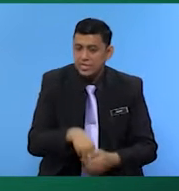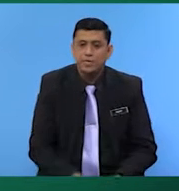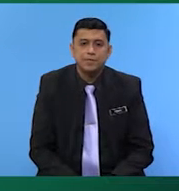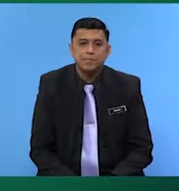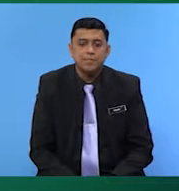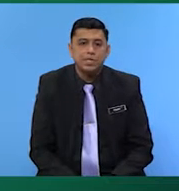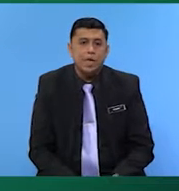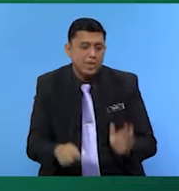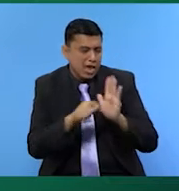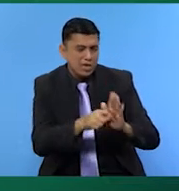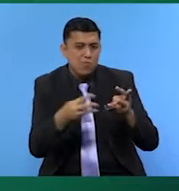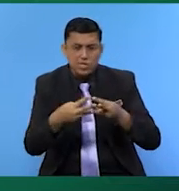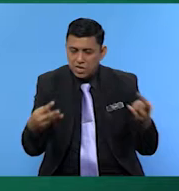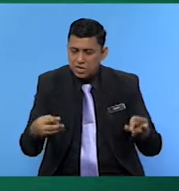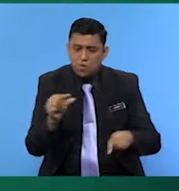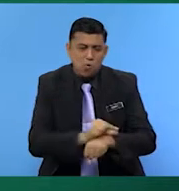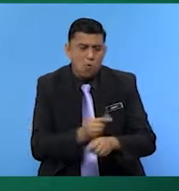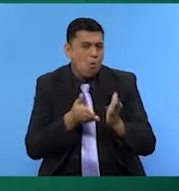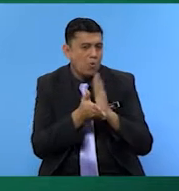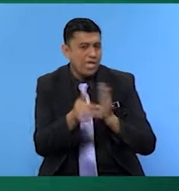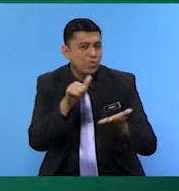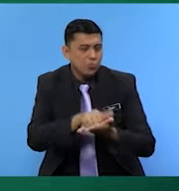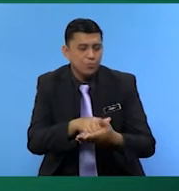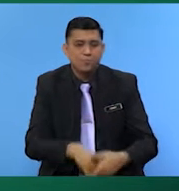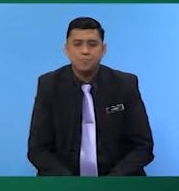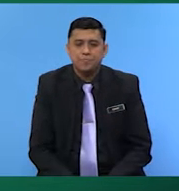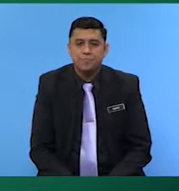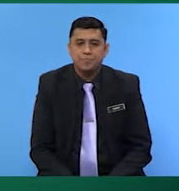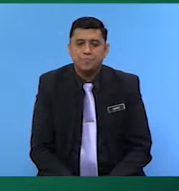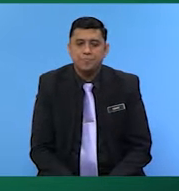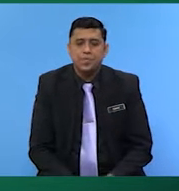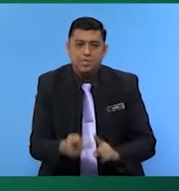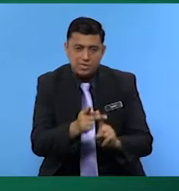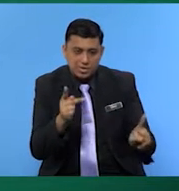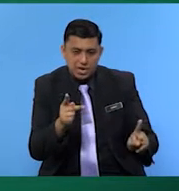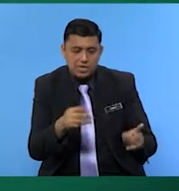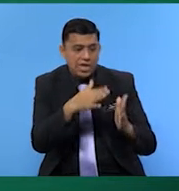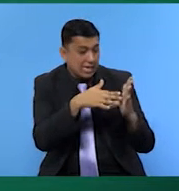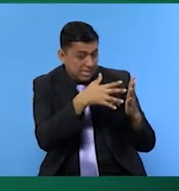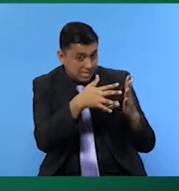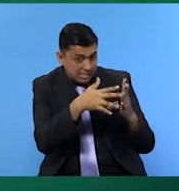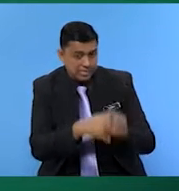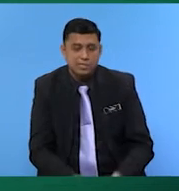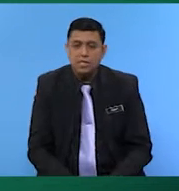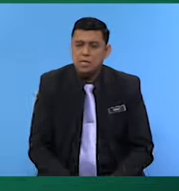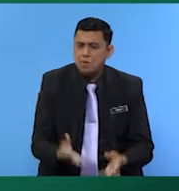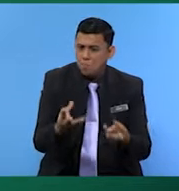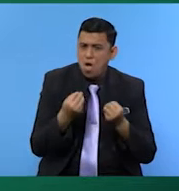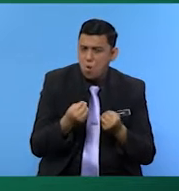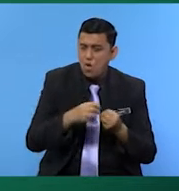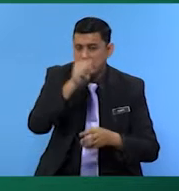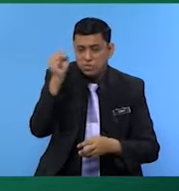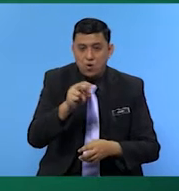penanda wacana yang digunakan adalah oleh itu. Okay, daripada analisis mengenal pasti kehendak